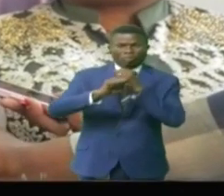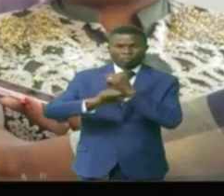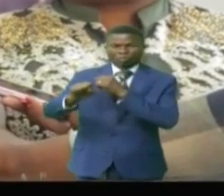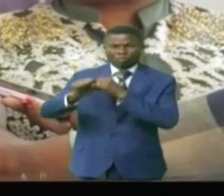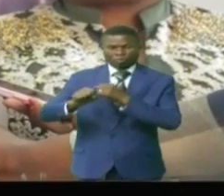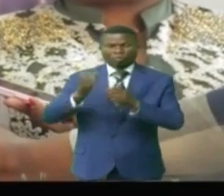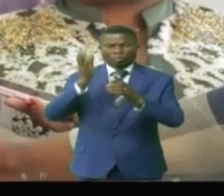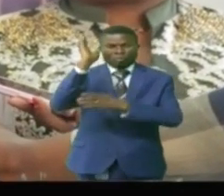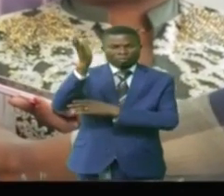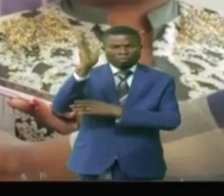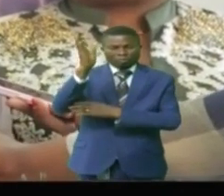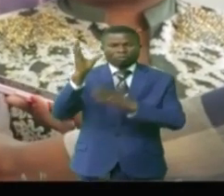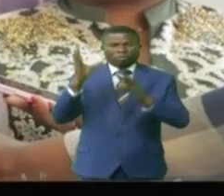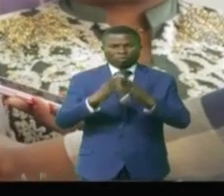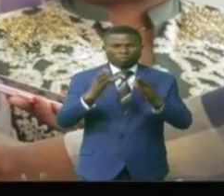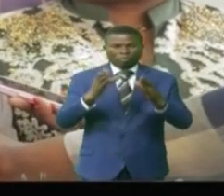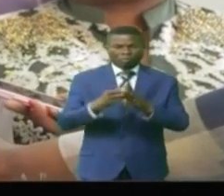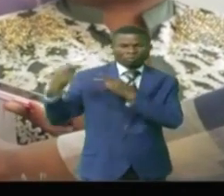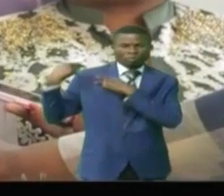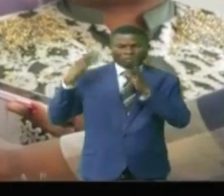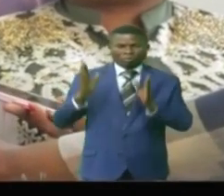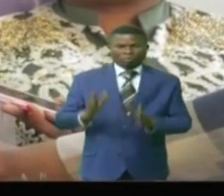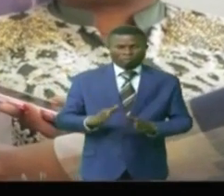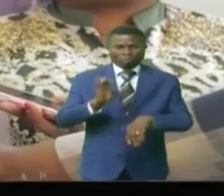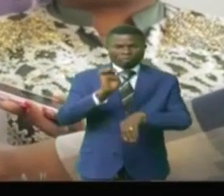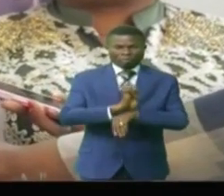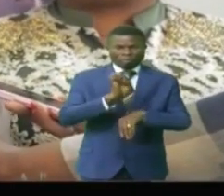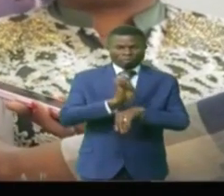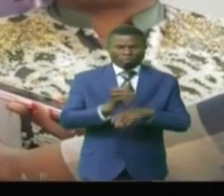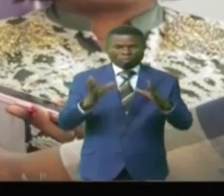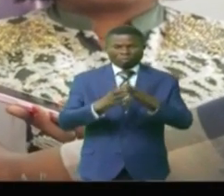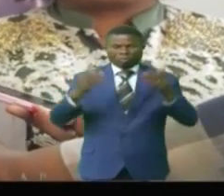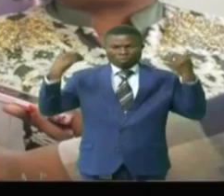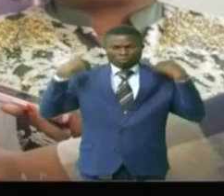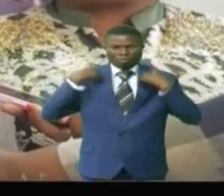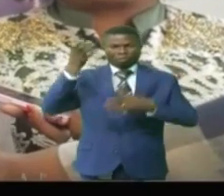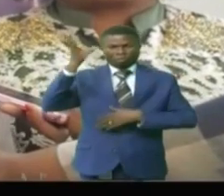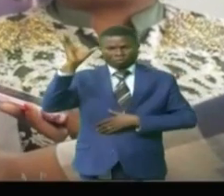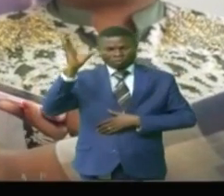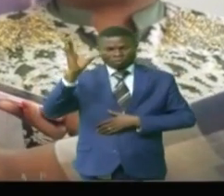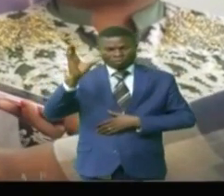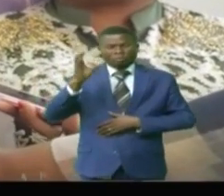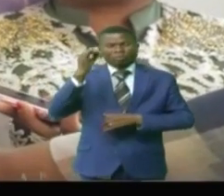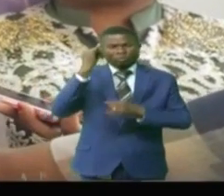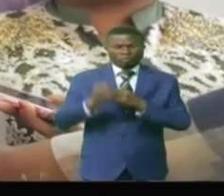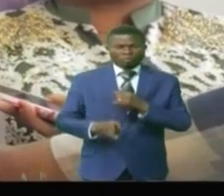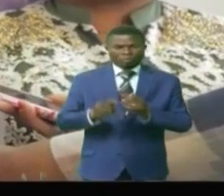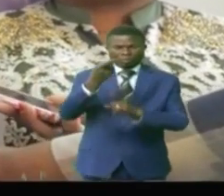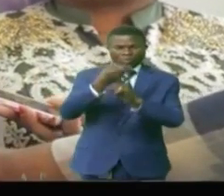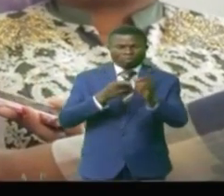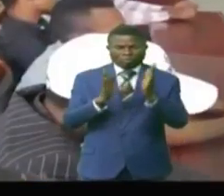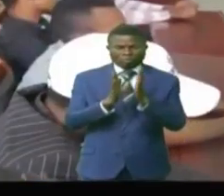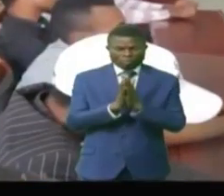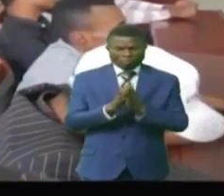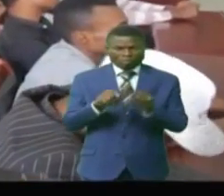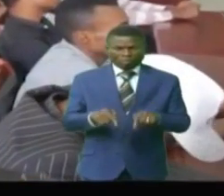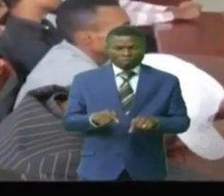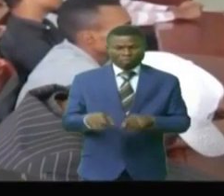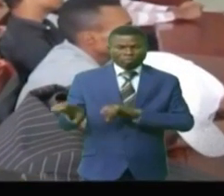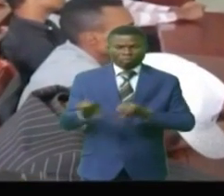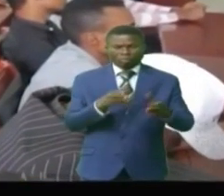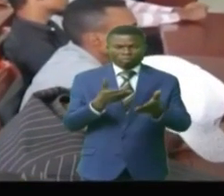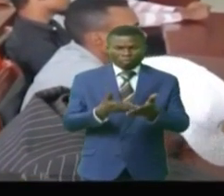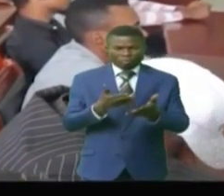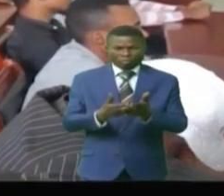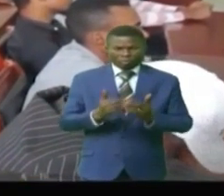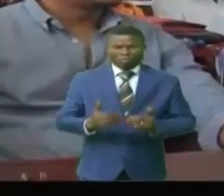des conférences avec les responsables religieux, avec les chefs coutumiers à la fin de ce mois d'octobre. Cette activité